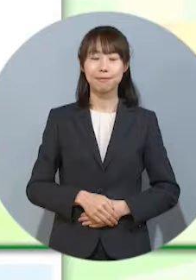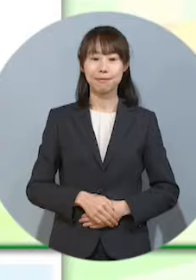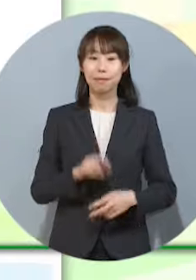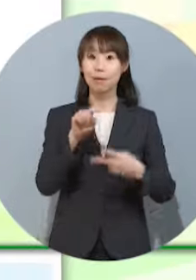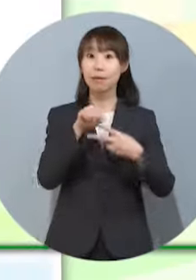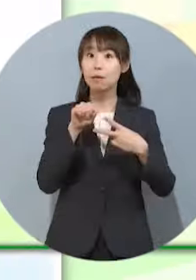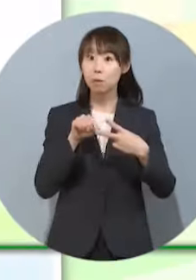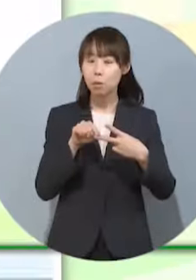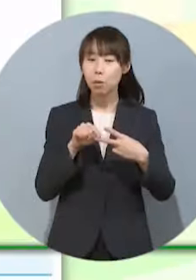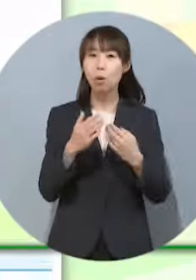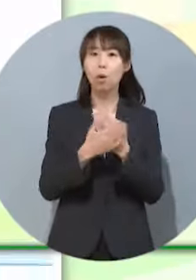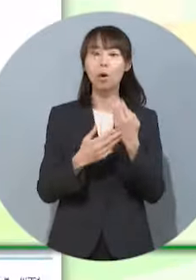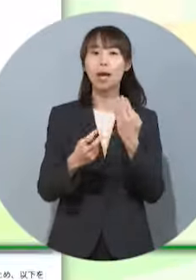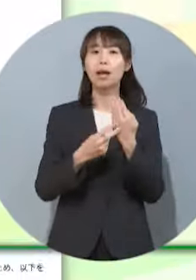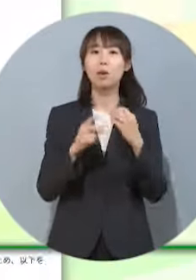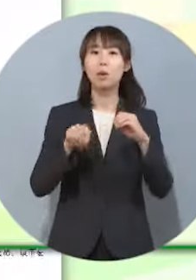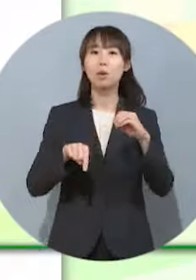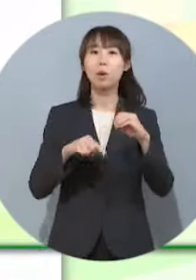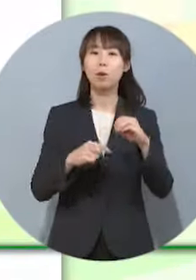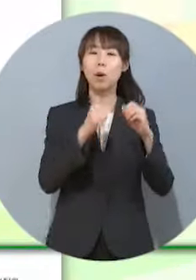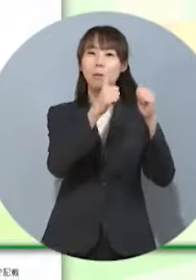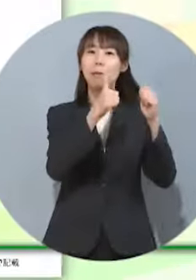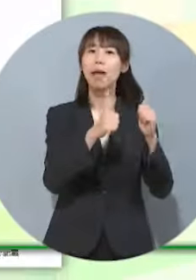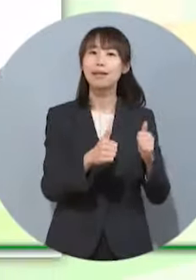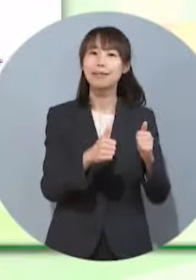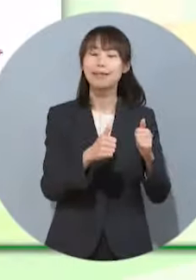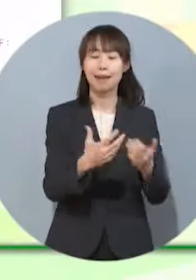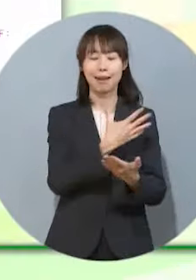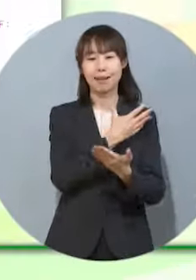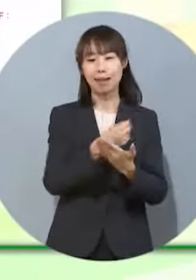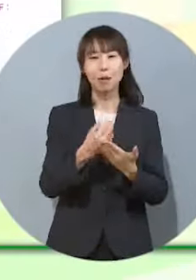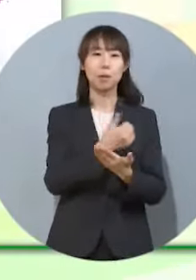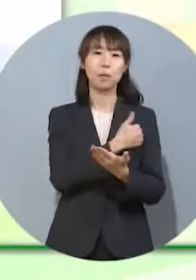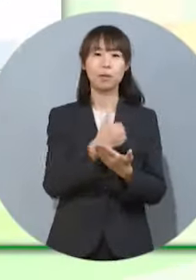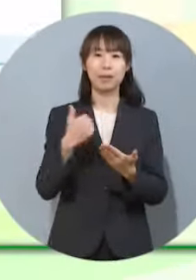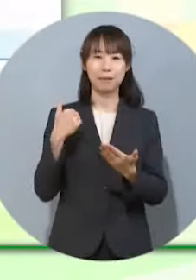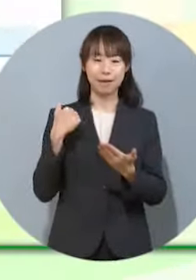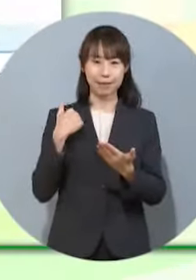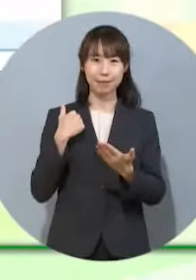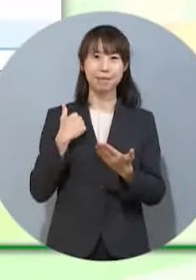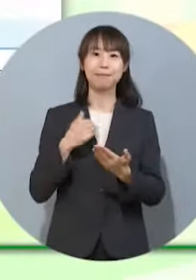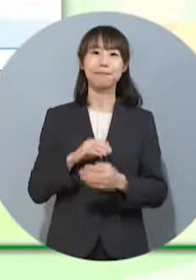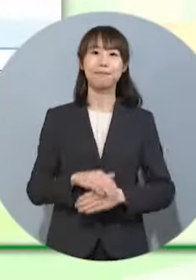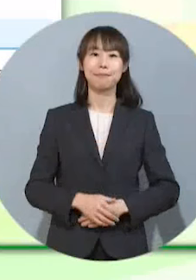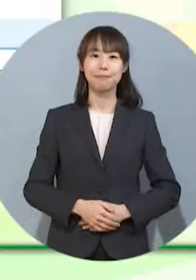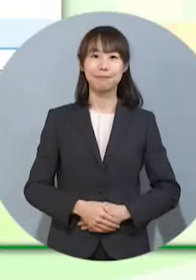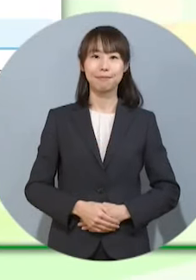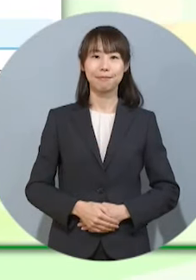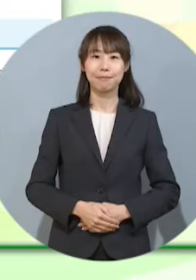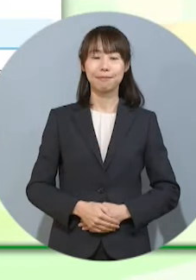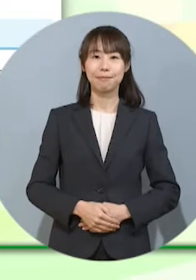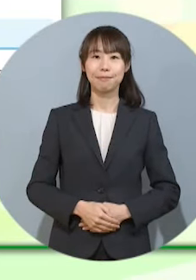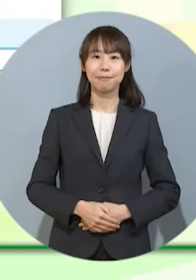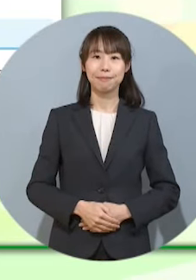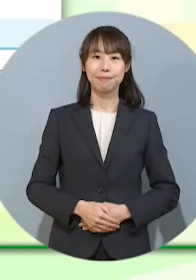どちらも保健医療局のホームページからダウンロードできます。